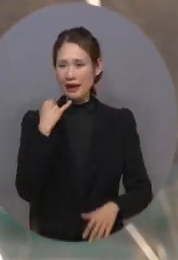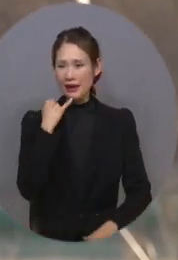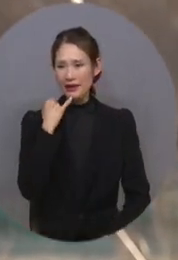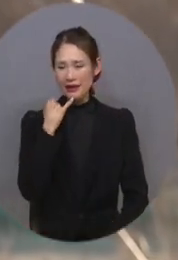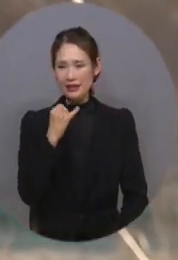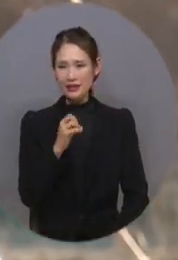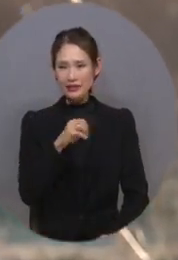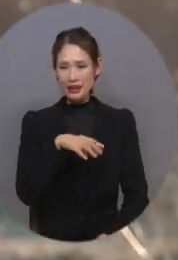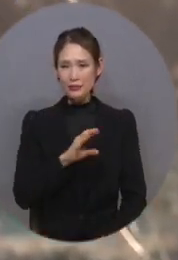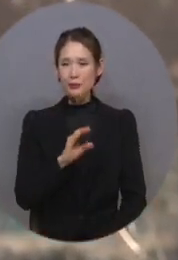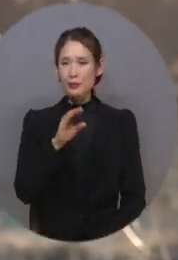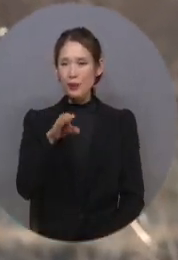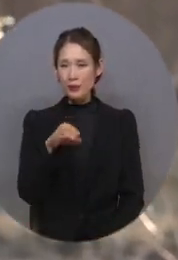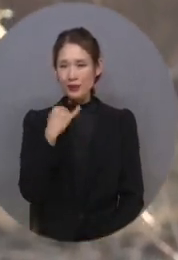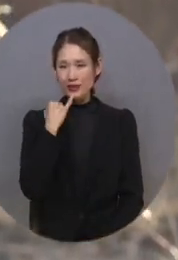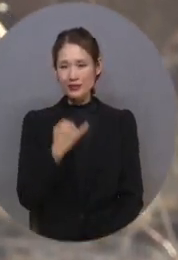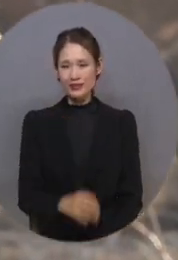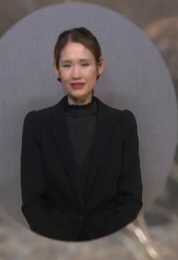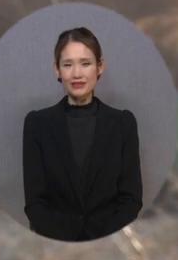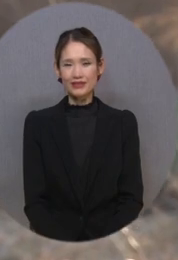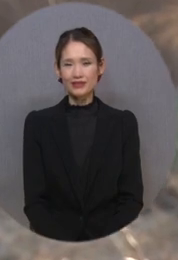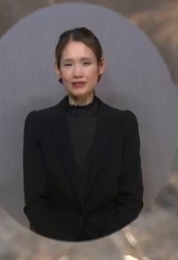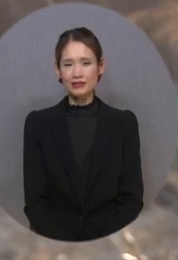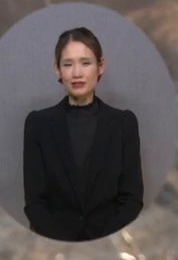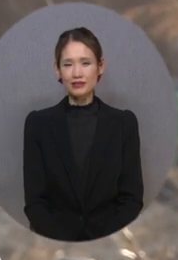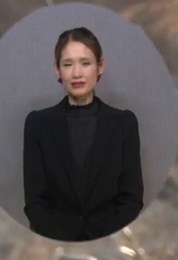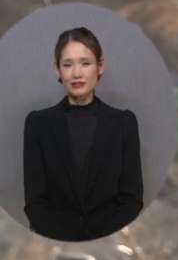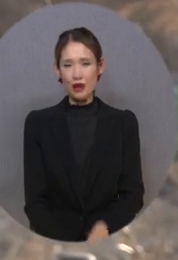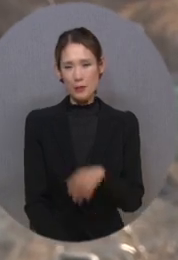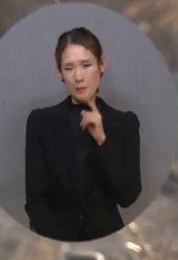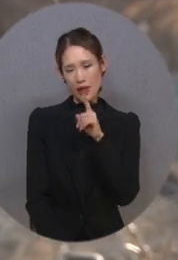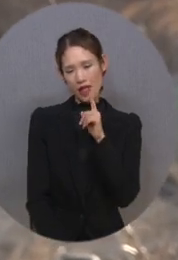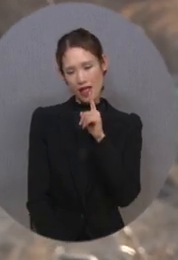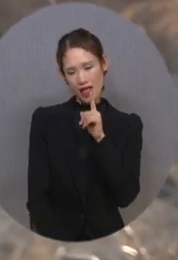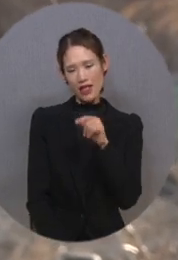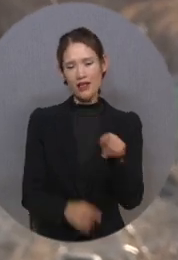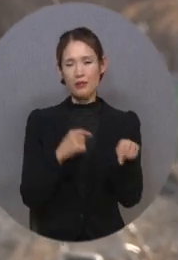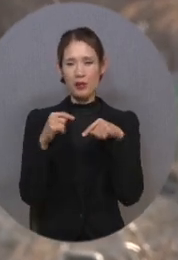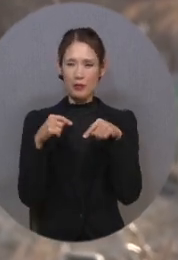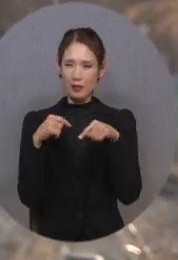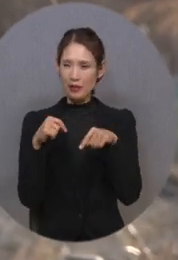생각하시고. 아, 말로 코치 너무 잘해.